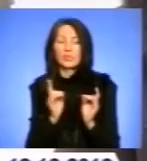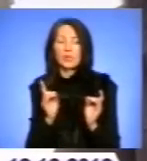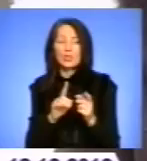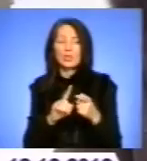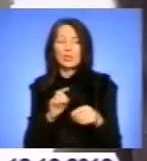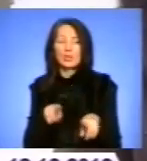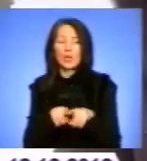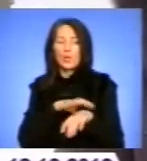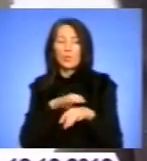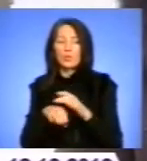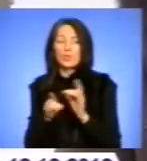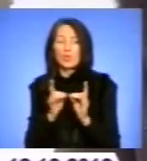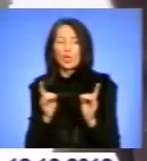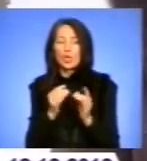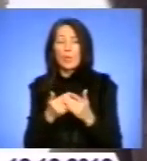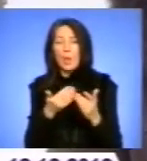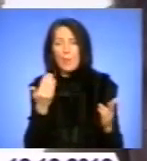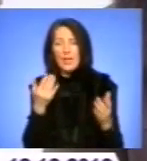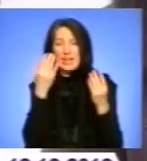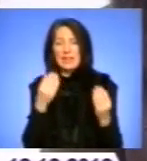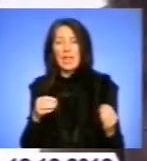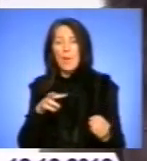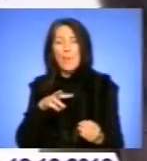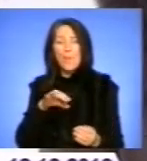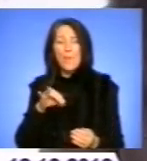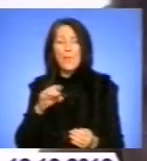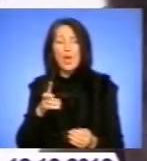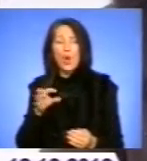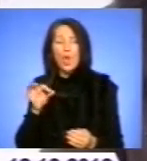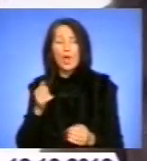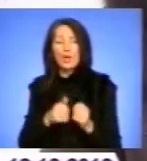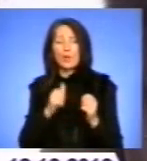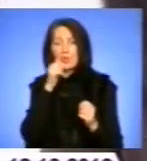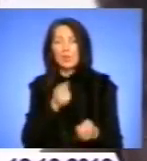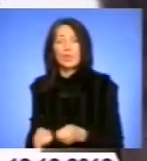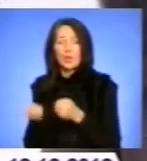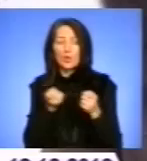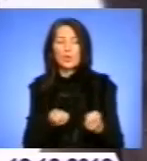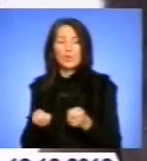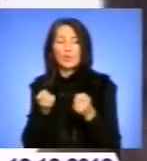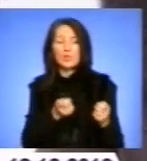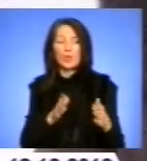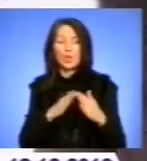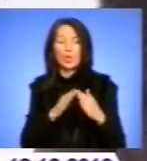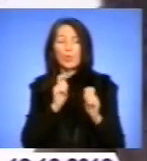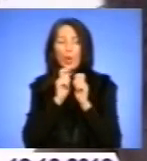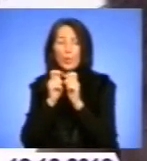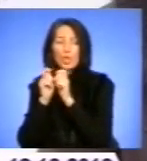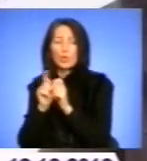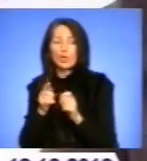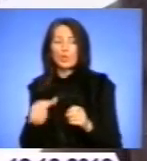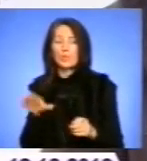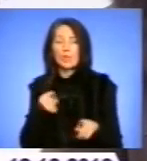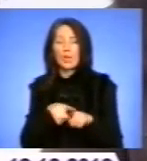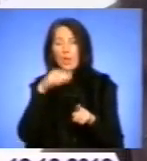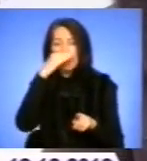тому ми напередодні Миколая кожного року розвозимо їм додому подарунки. Для того, щоб все-таки і